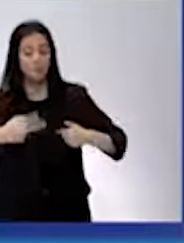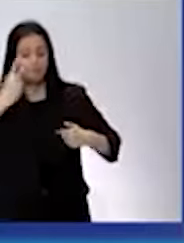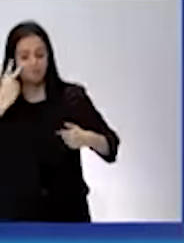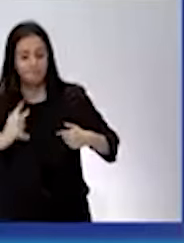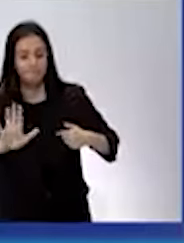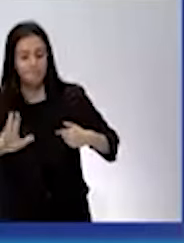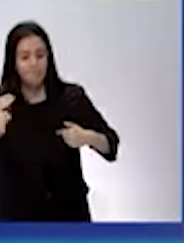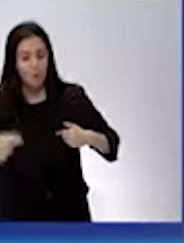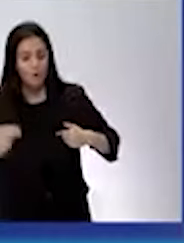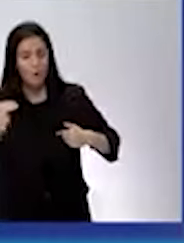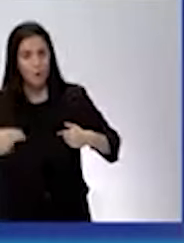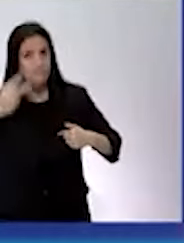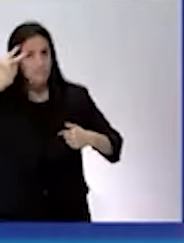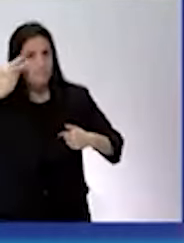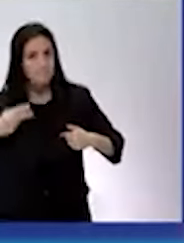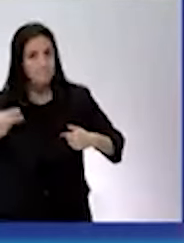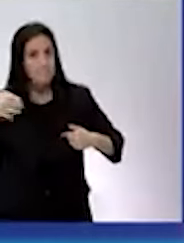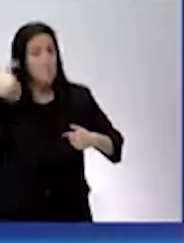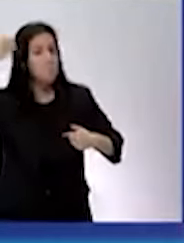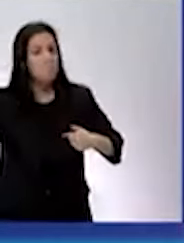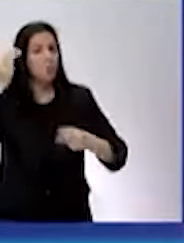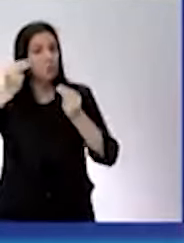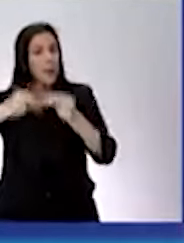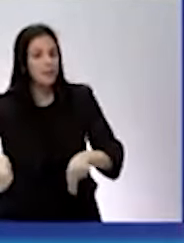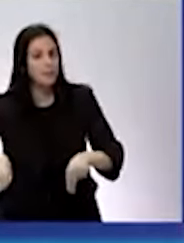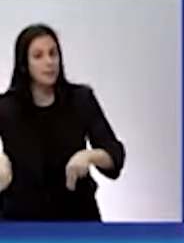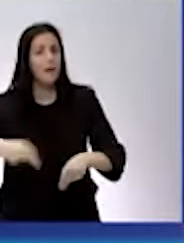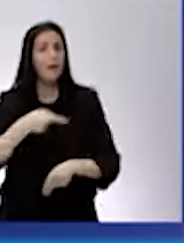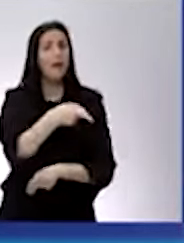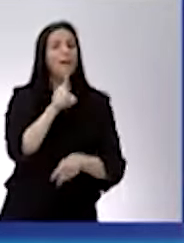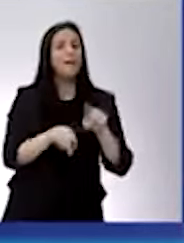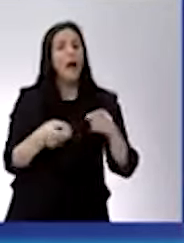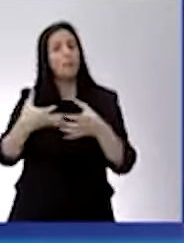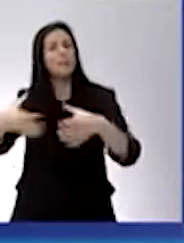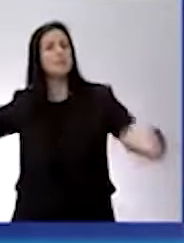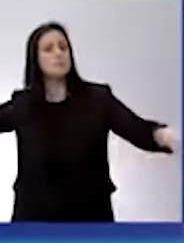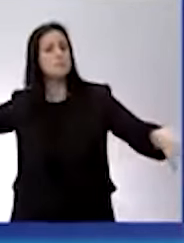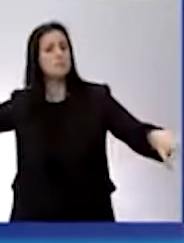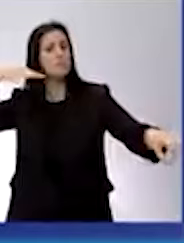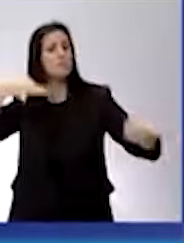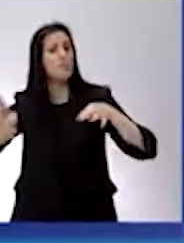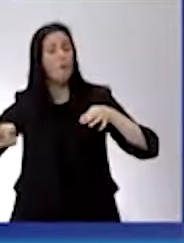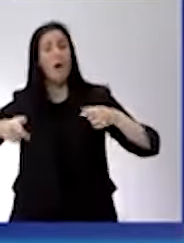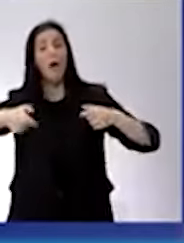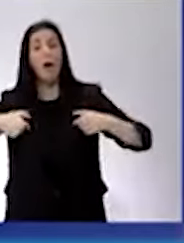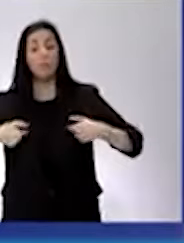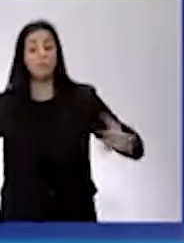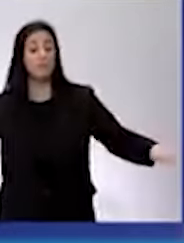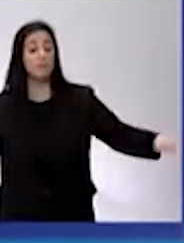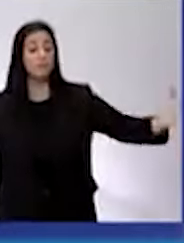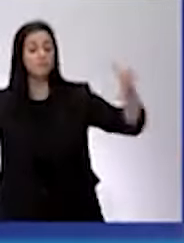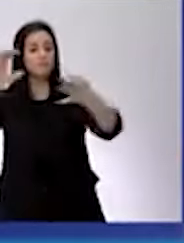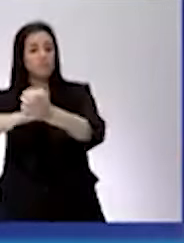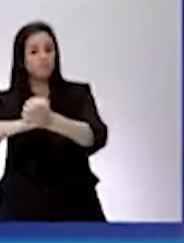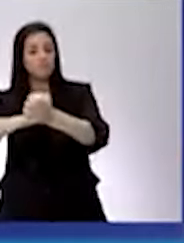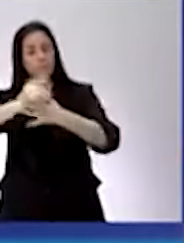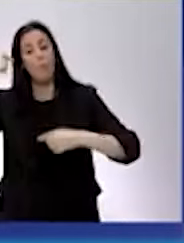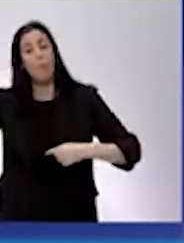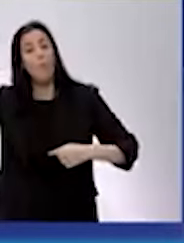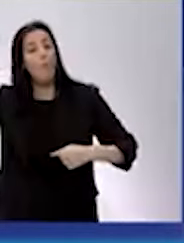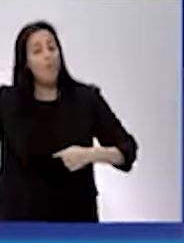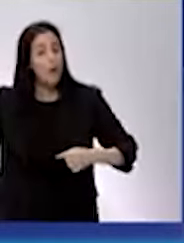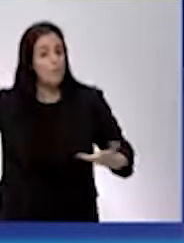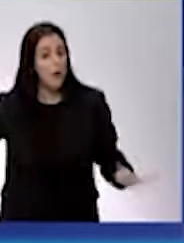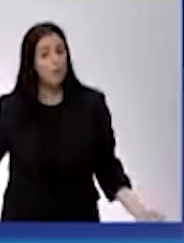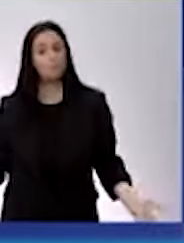που οι άλλοι διχάζουν, εμείς ενώνουμε. Γιατί εμείς είχαμε και έχουμε όραμα, πειθαρχία, ενότητα.